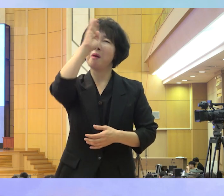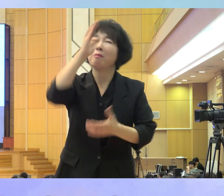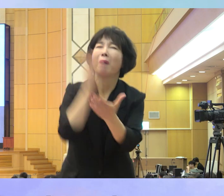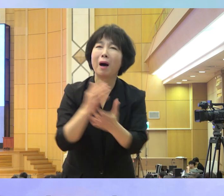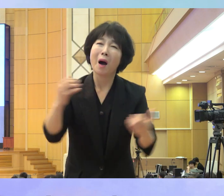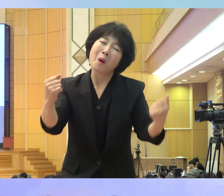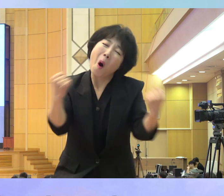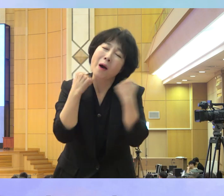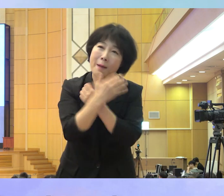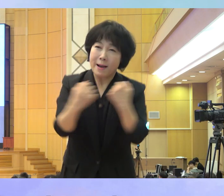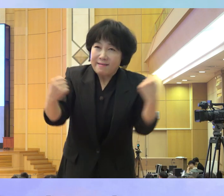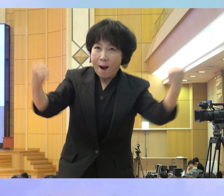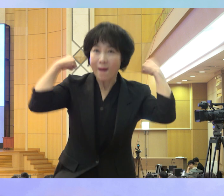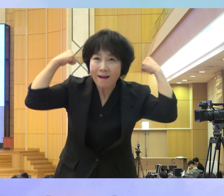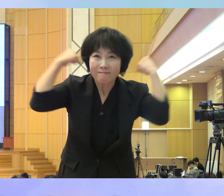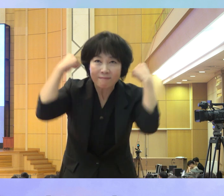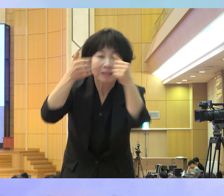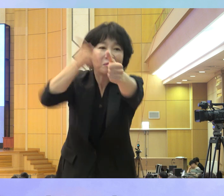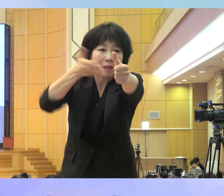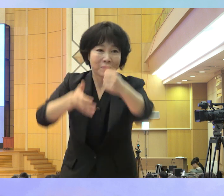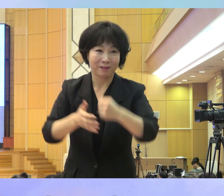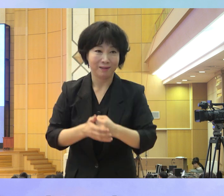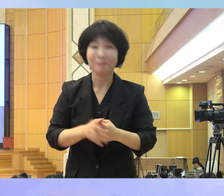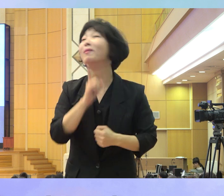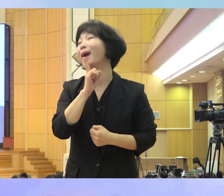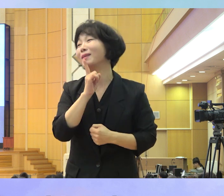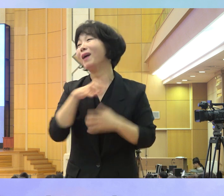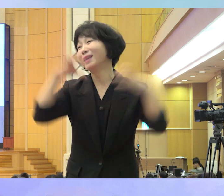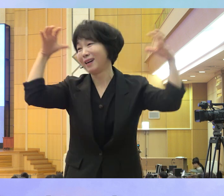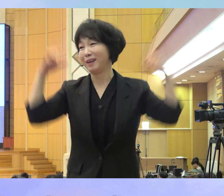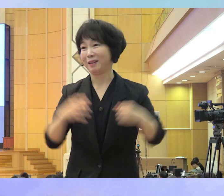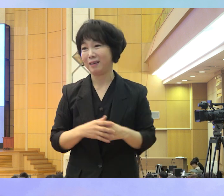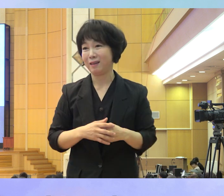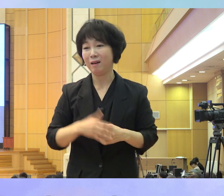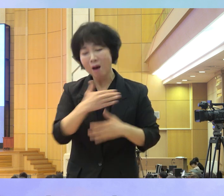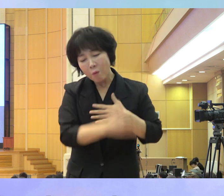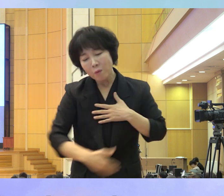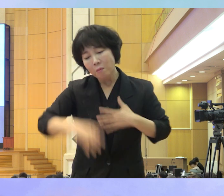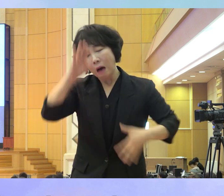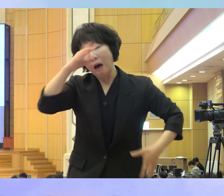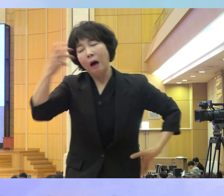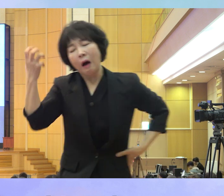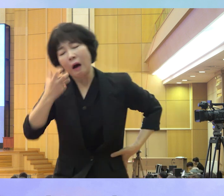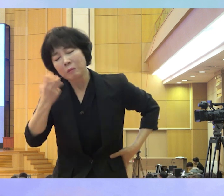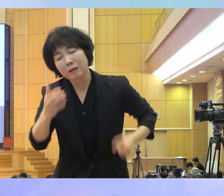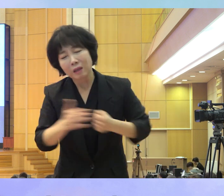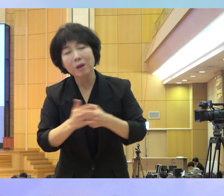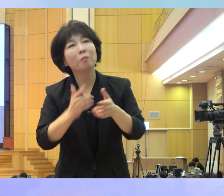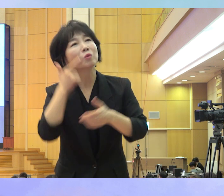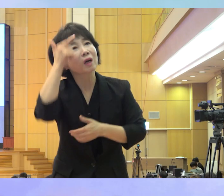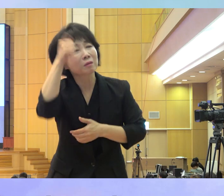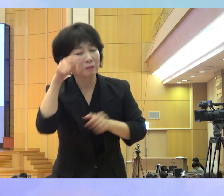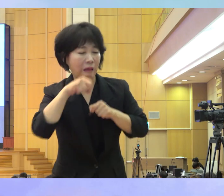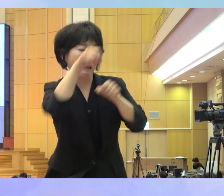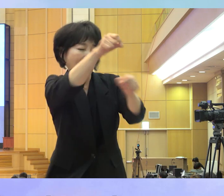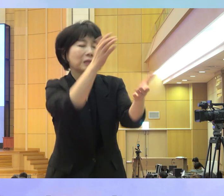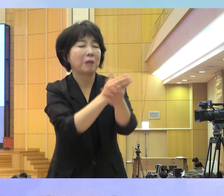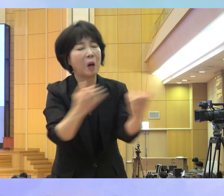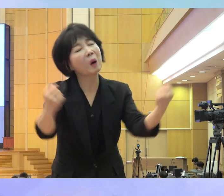얼마나 나를 생각해서 하는 말이겠어요. 예? 자기 그만큼 고통을 당하니까. 내 속으로